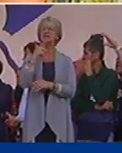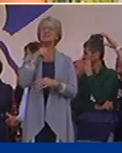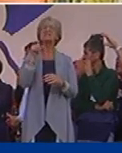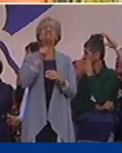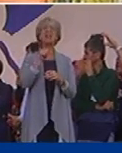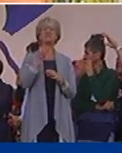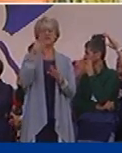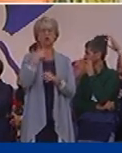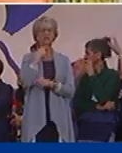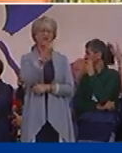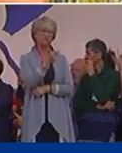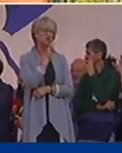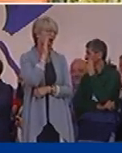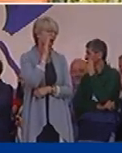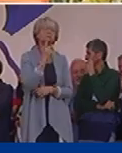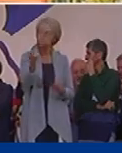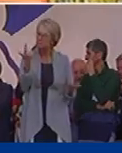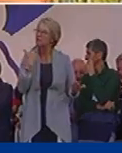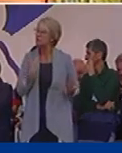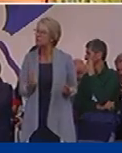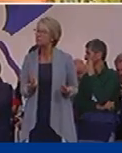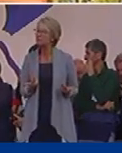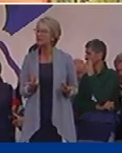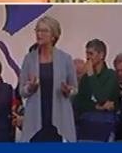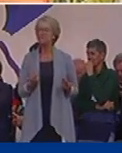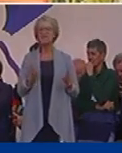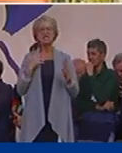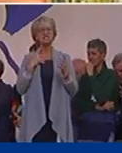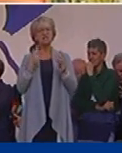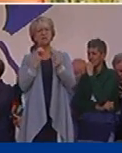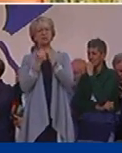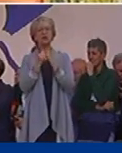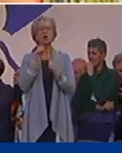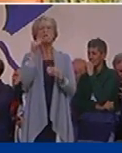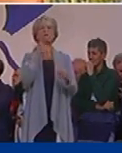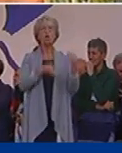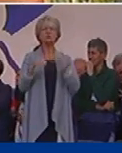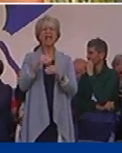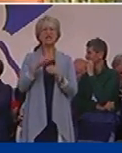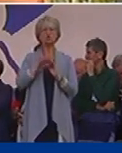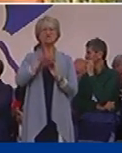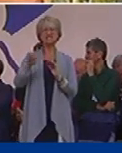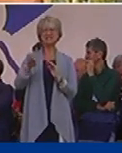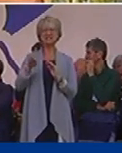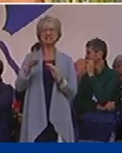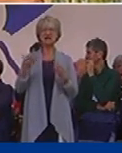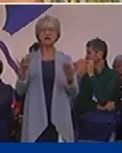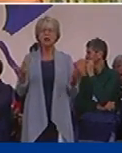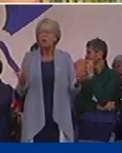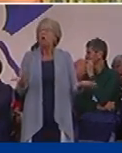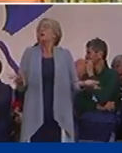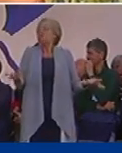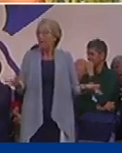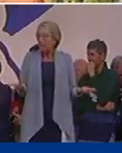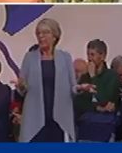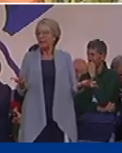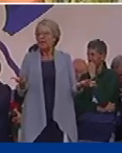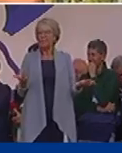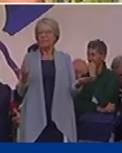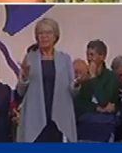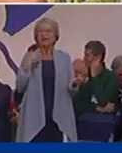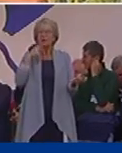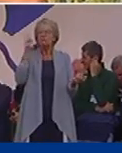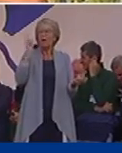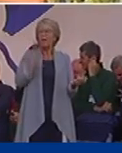ti devo confessare una cosa, dica, signora, ho sempre votato a sinistra. Vabbè, signora, c'è di peggio.